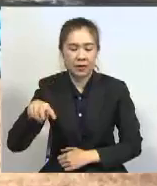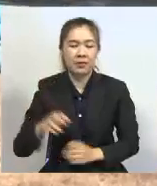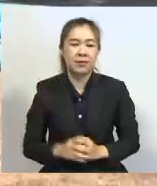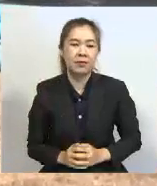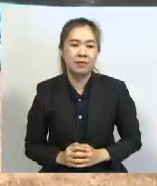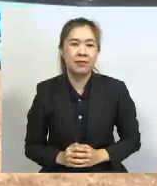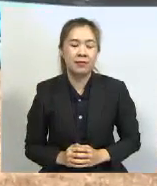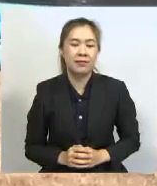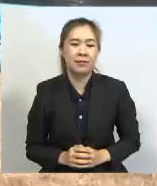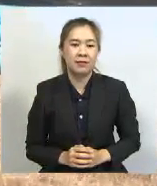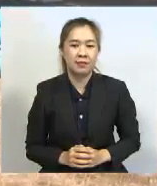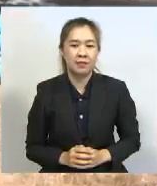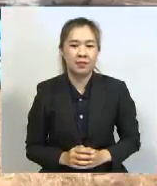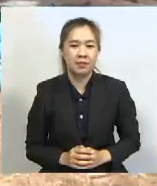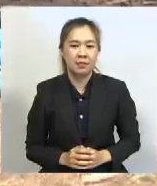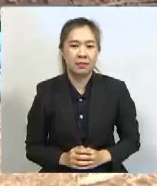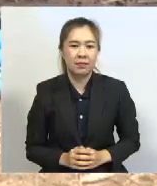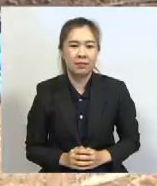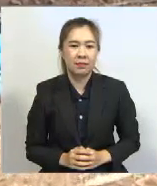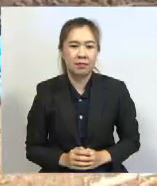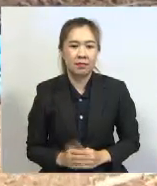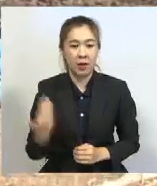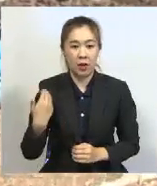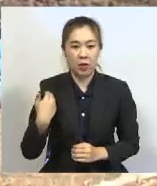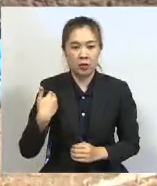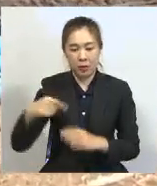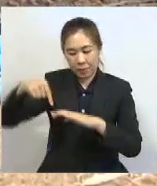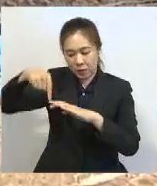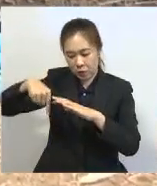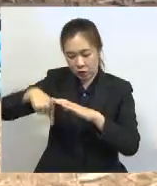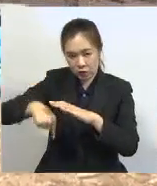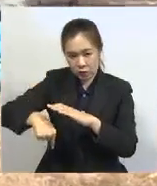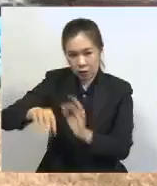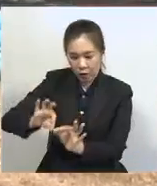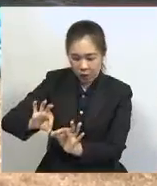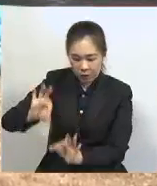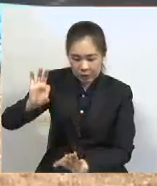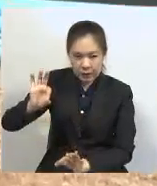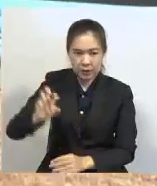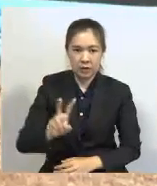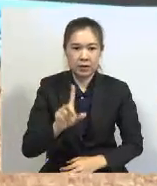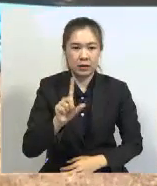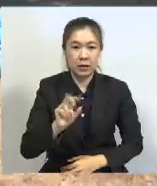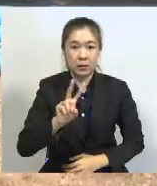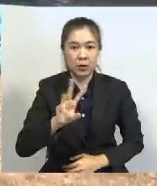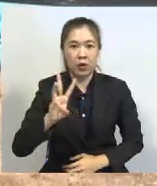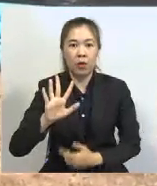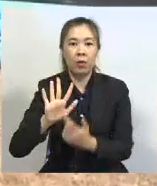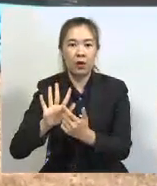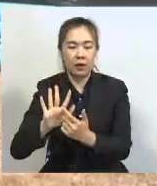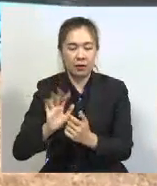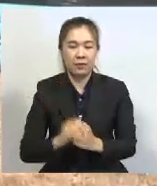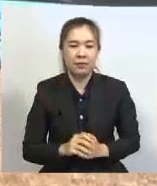12,000 อ่ะครับมันอยู่ที่ขนาดความลึกด้วยใช่ไหม ความลึก22วา 22วา